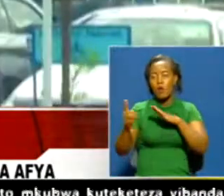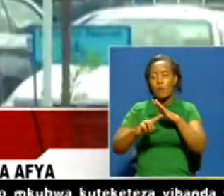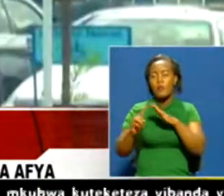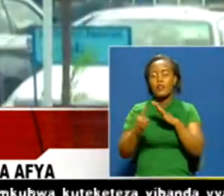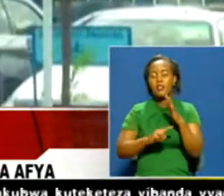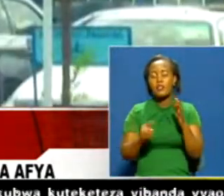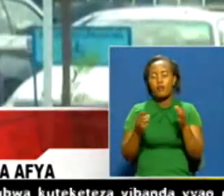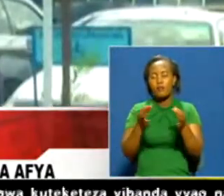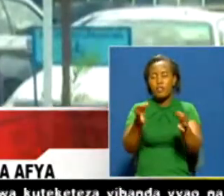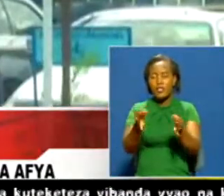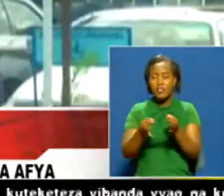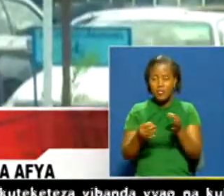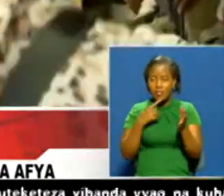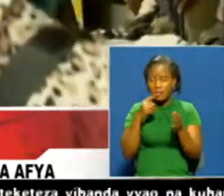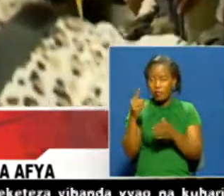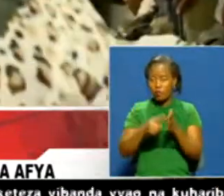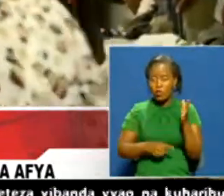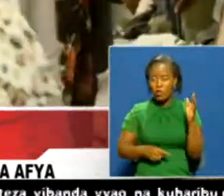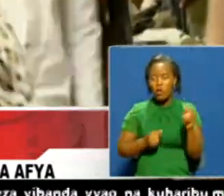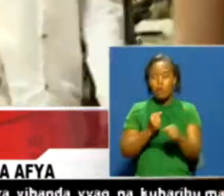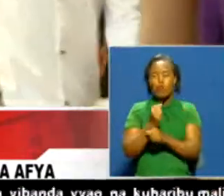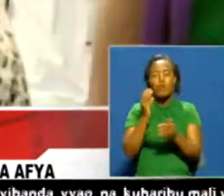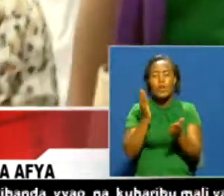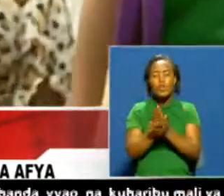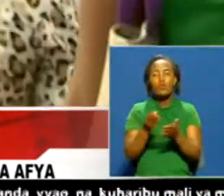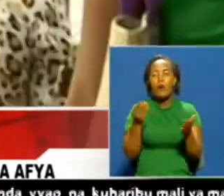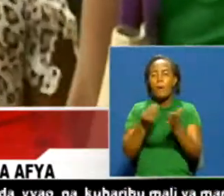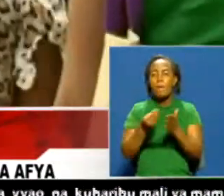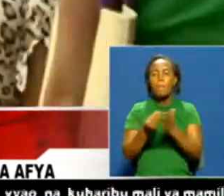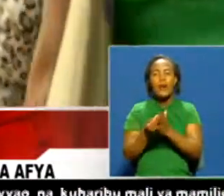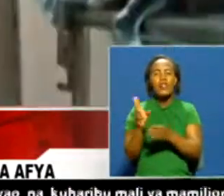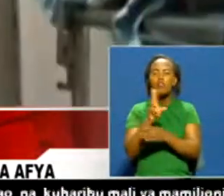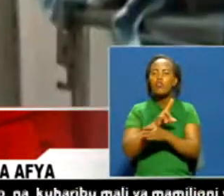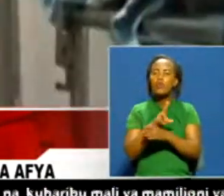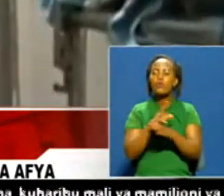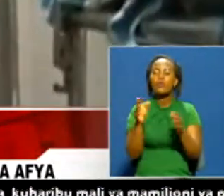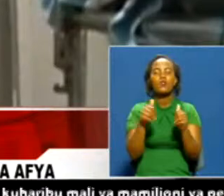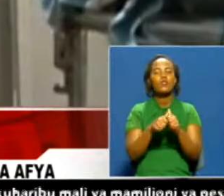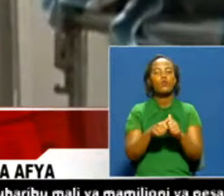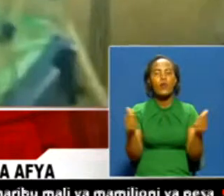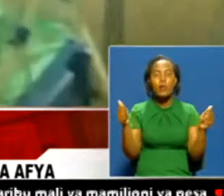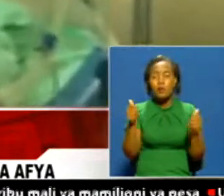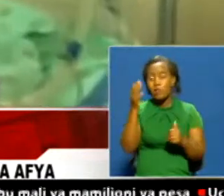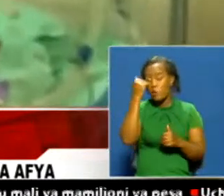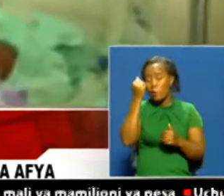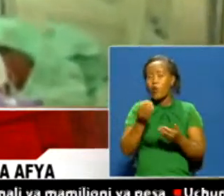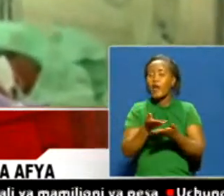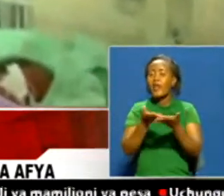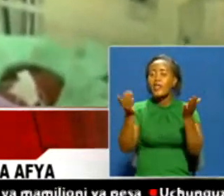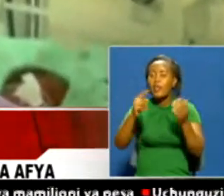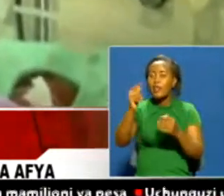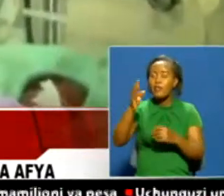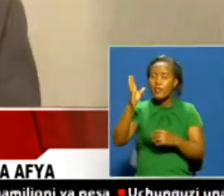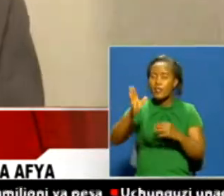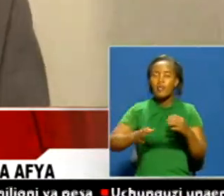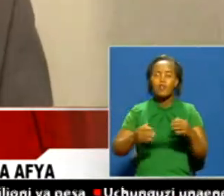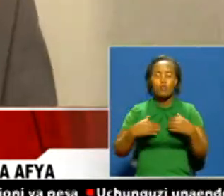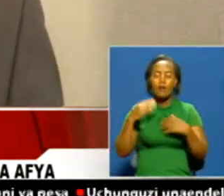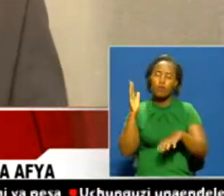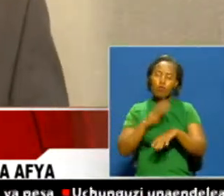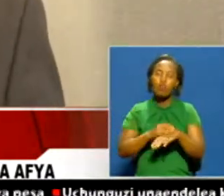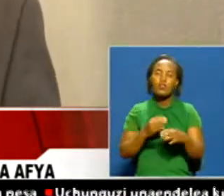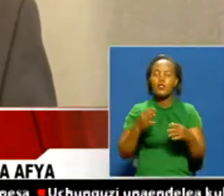hizo zinatumika ipasavyo katika juhudi za kuhakikisha kuwa kila Mkenya anaweza kupata huduma bora za afya.